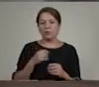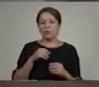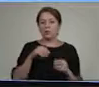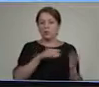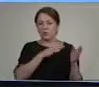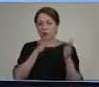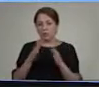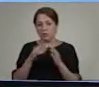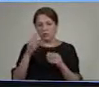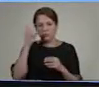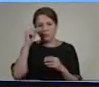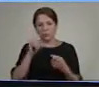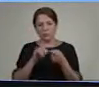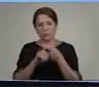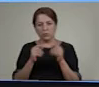1,479,500 ni qo'shsak